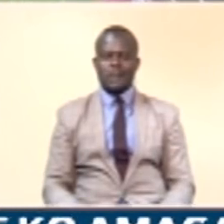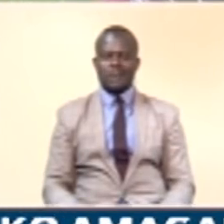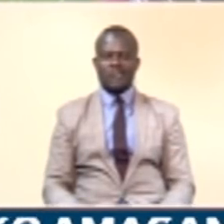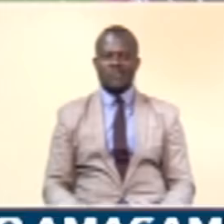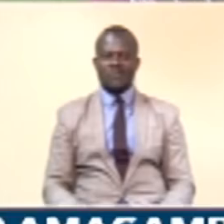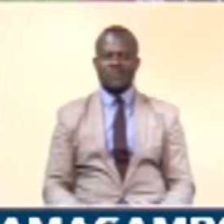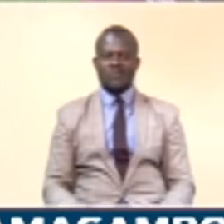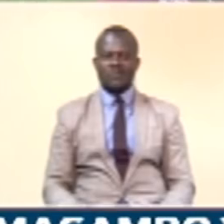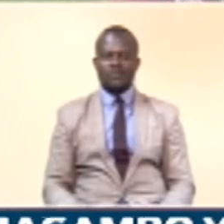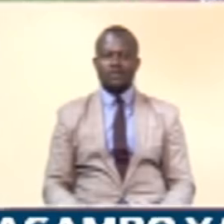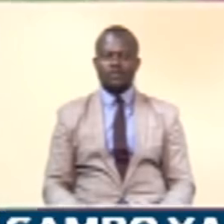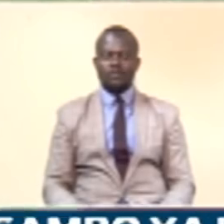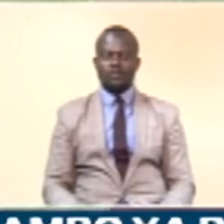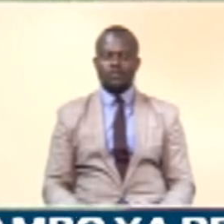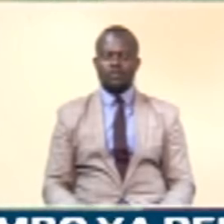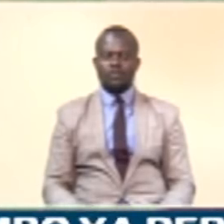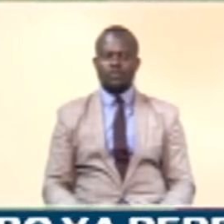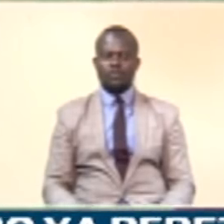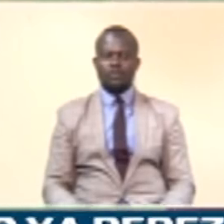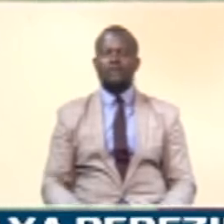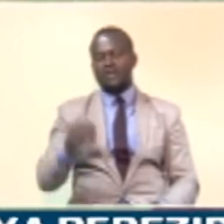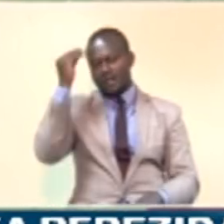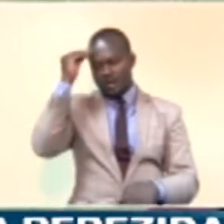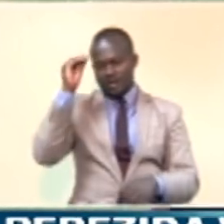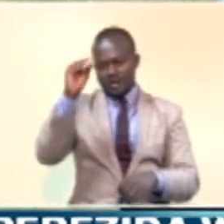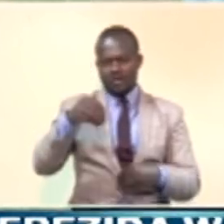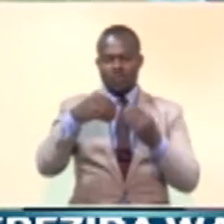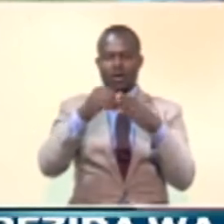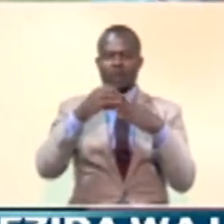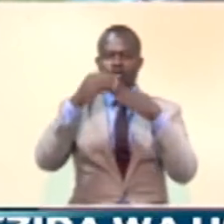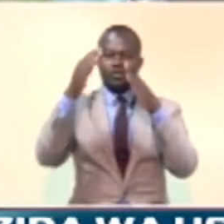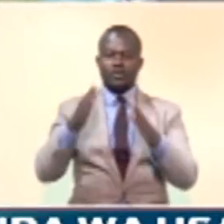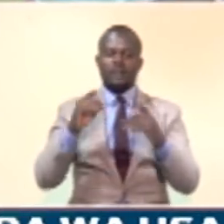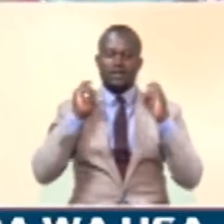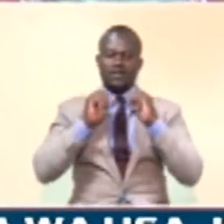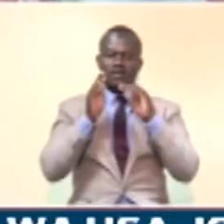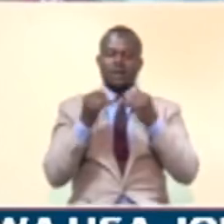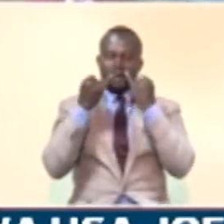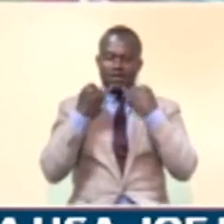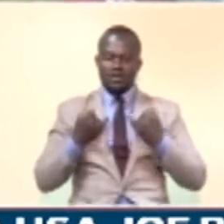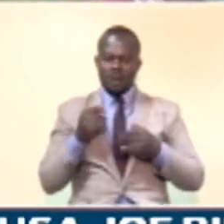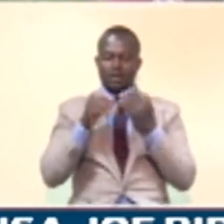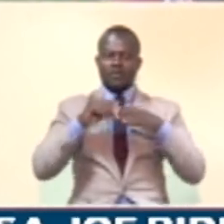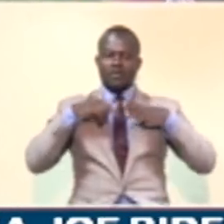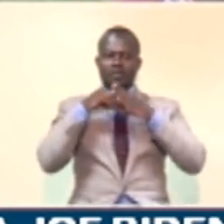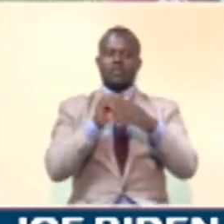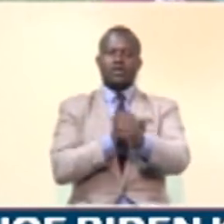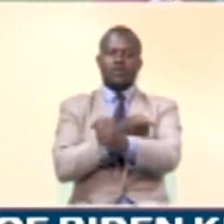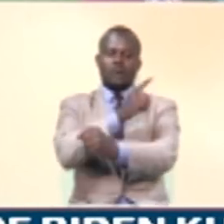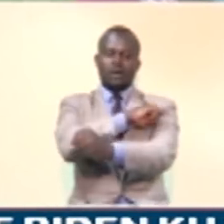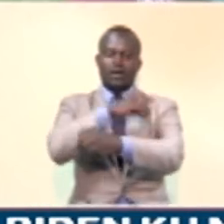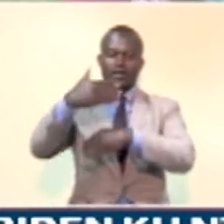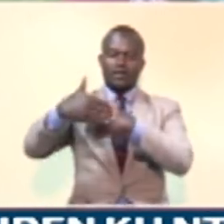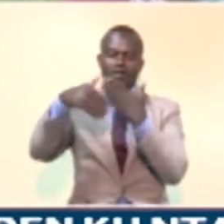du gouverneur selon lequel hari ubutumwa twahawe na guverineri butubwira ko abaturiye umujyi wa Goma n'umuhengero